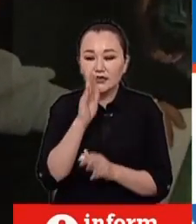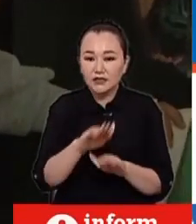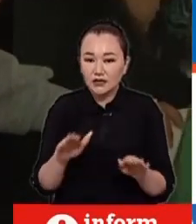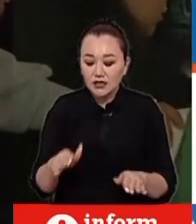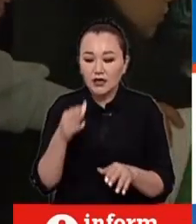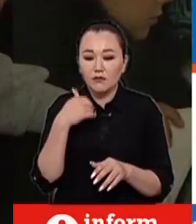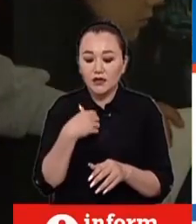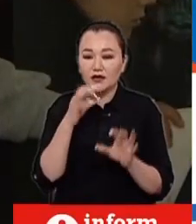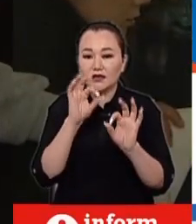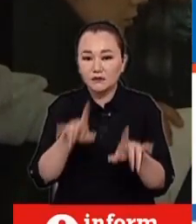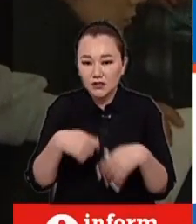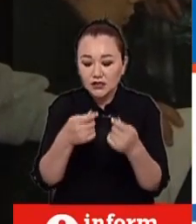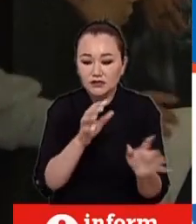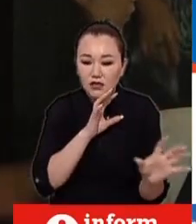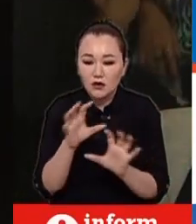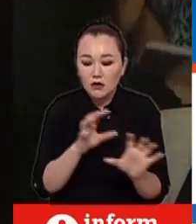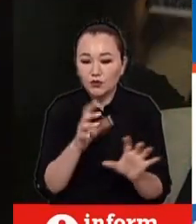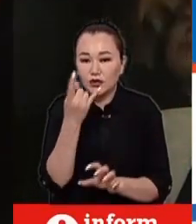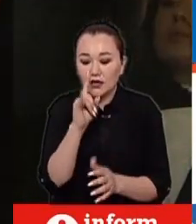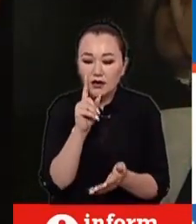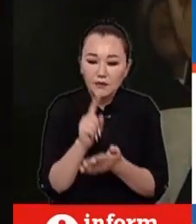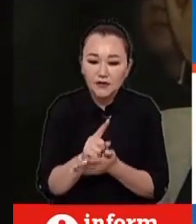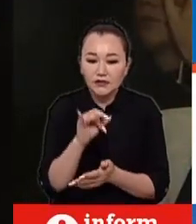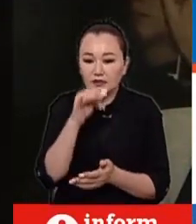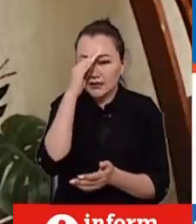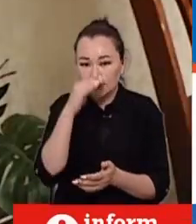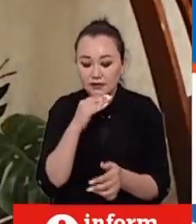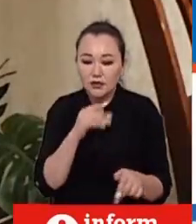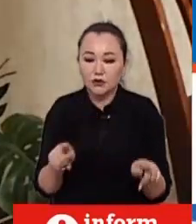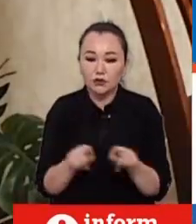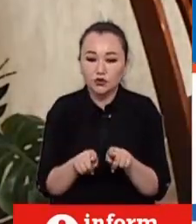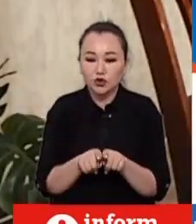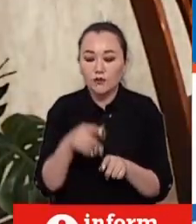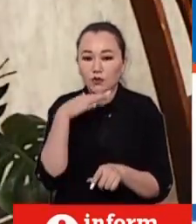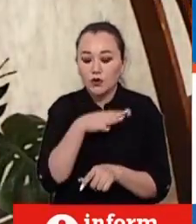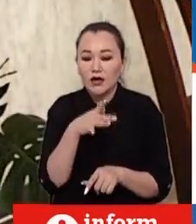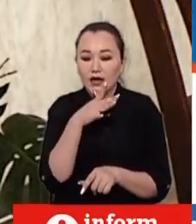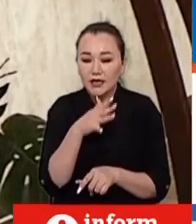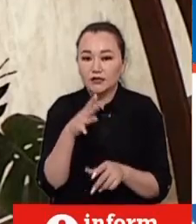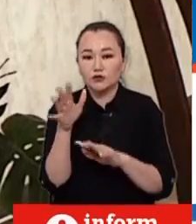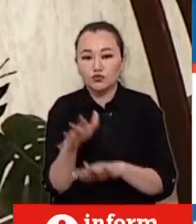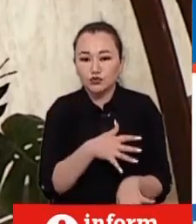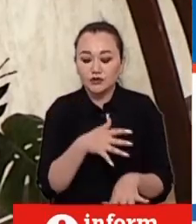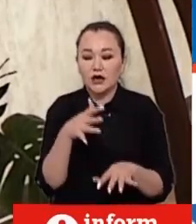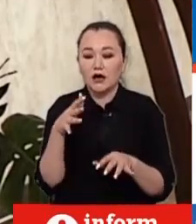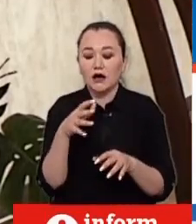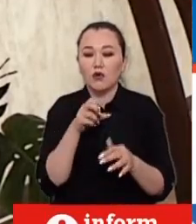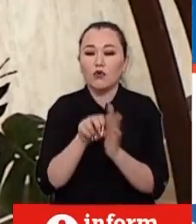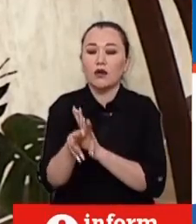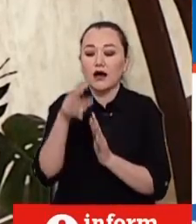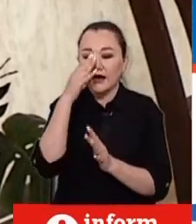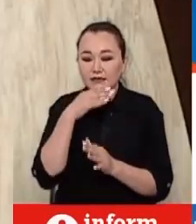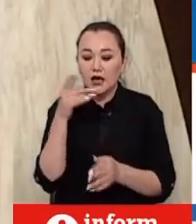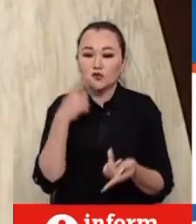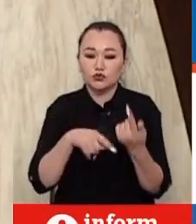хотели донести до зрителей что забота о ребенке это обязанность и отца тоже много лет спустя судьба сводит беглого отца